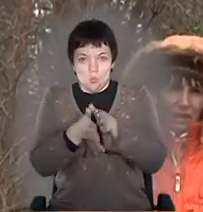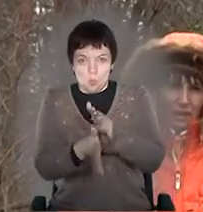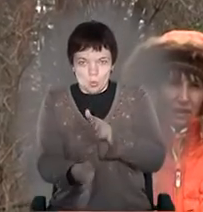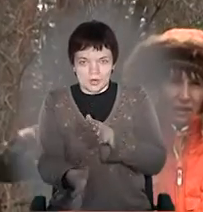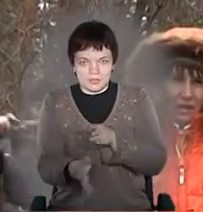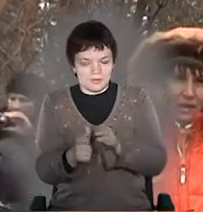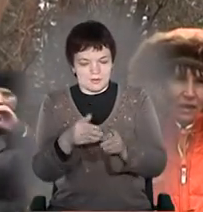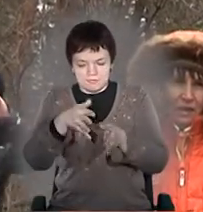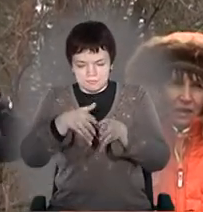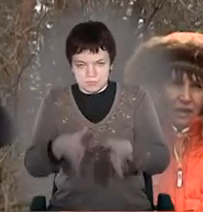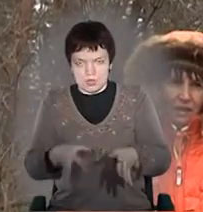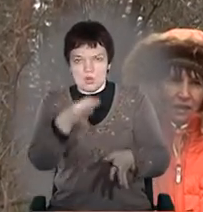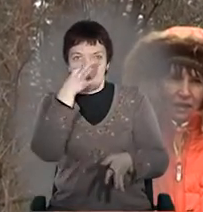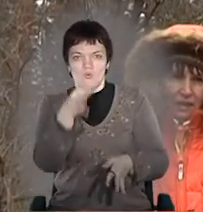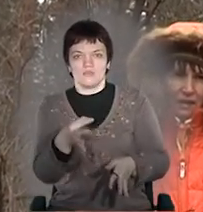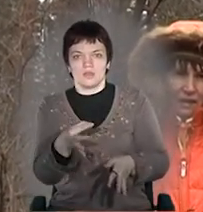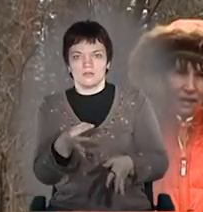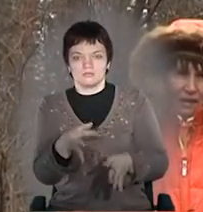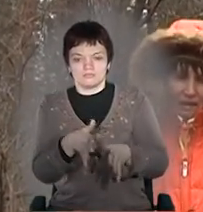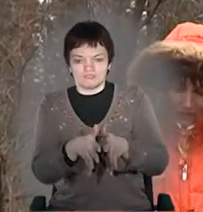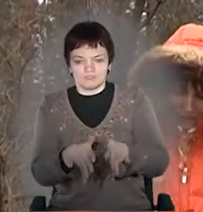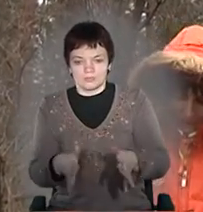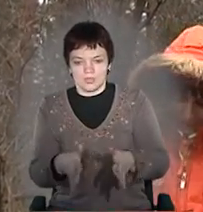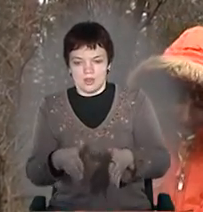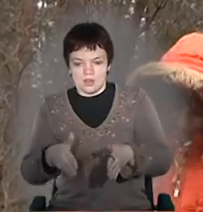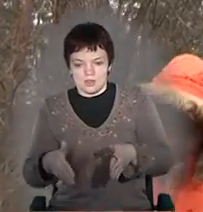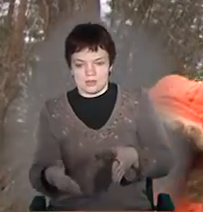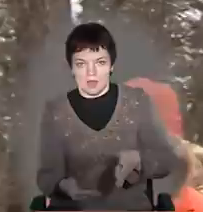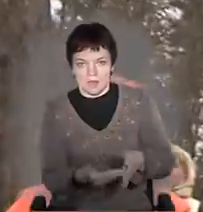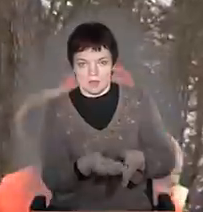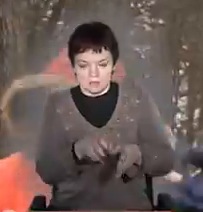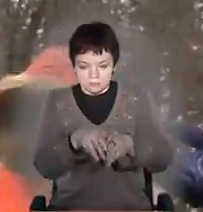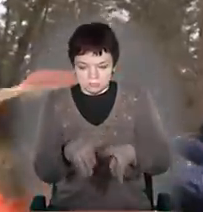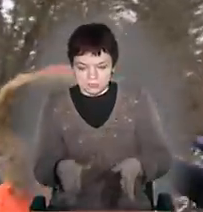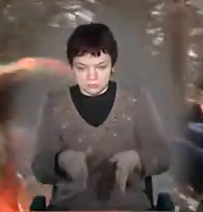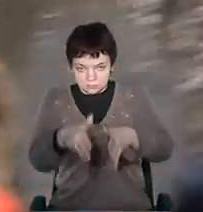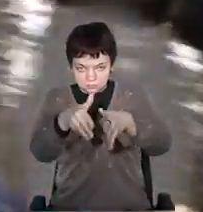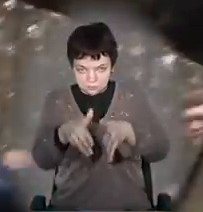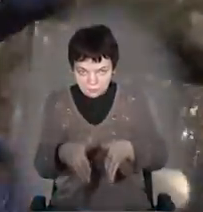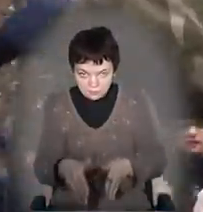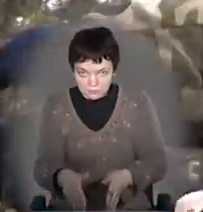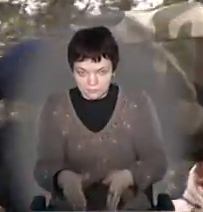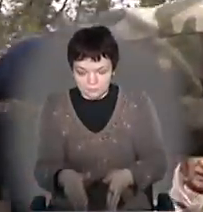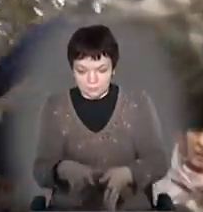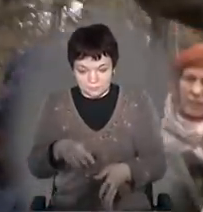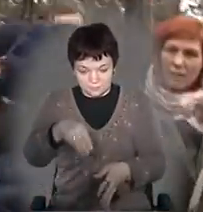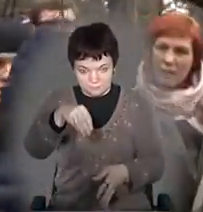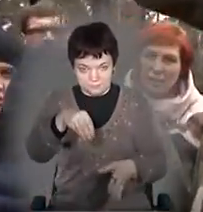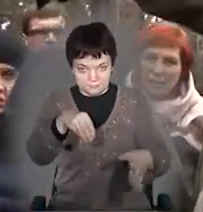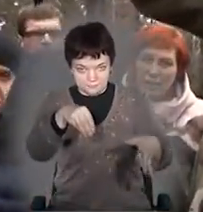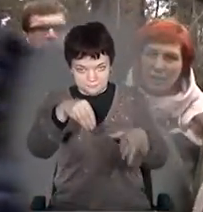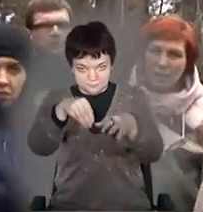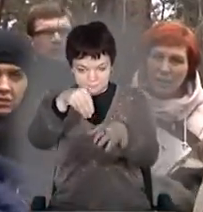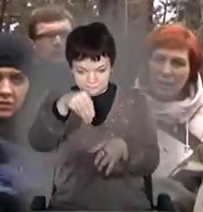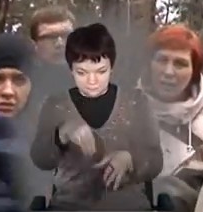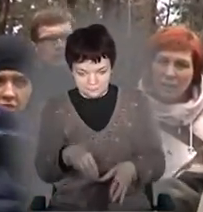вошел, поэтому выполняется движение, мечом делается ямка глубже специально. Опустил, за верхушку надо